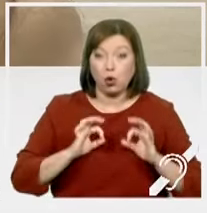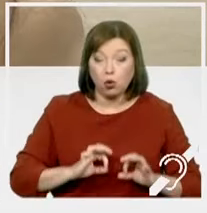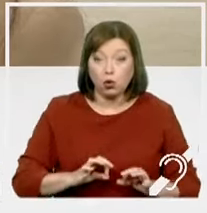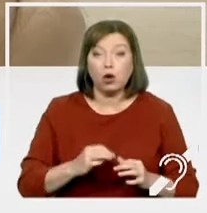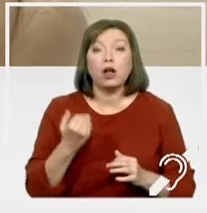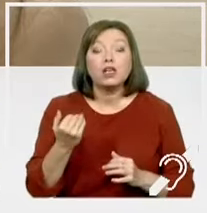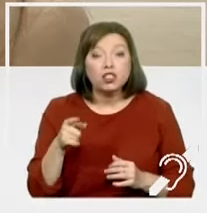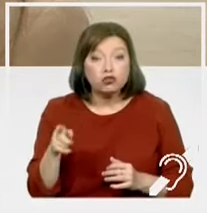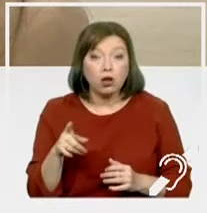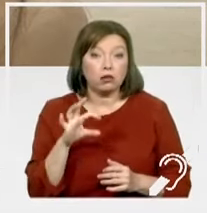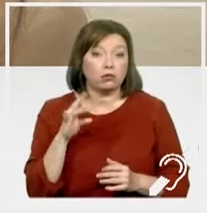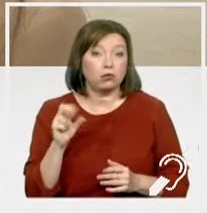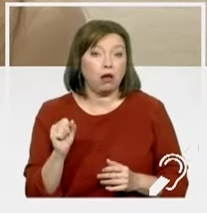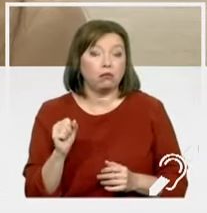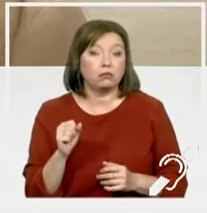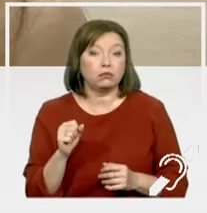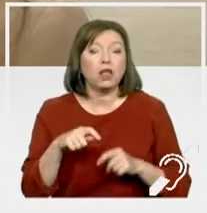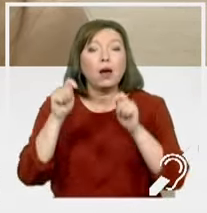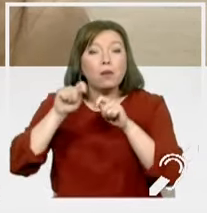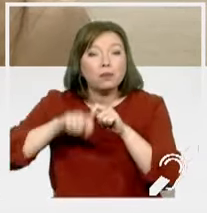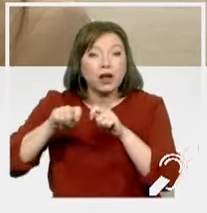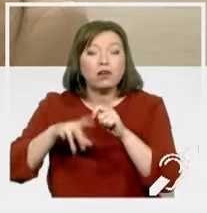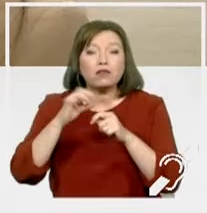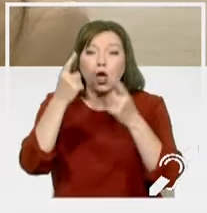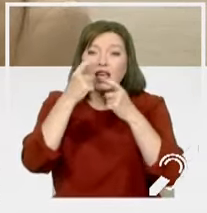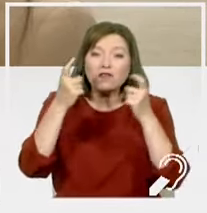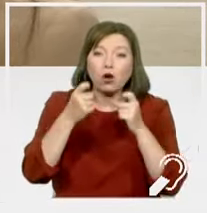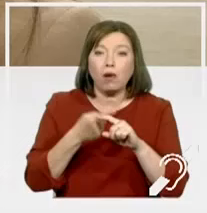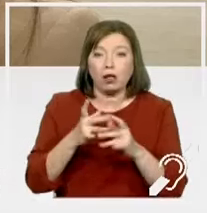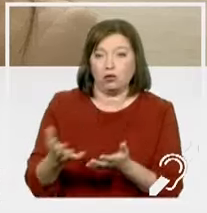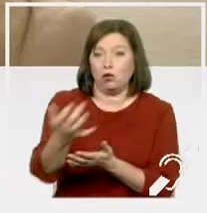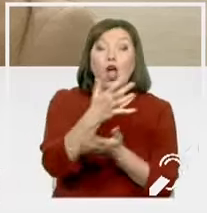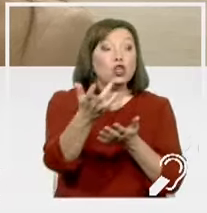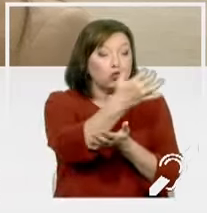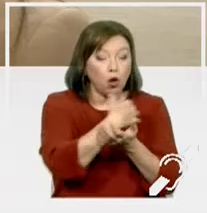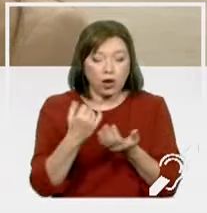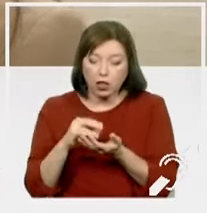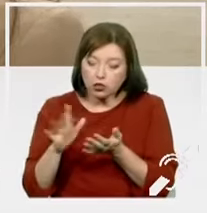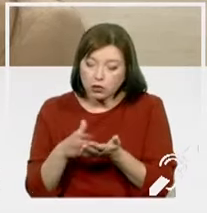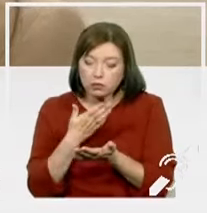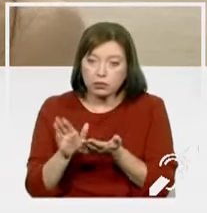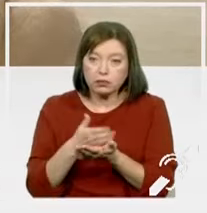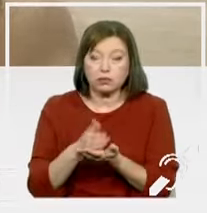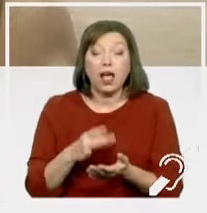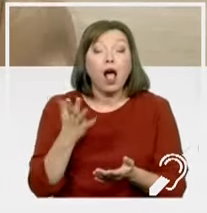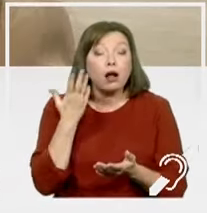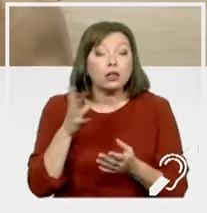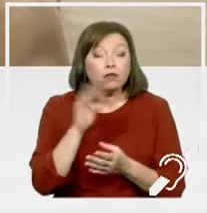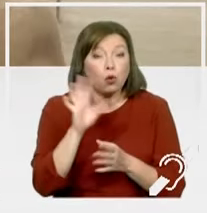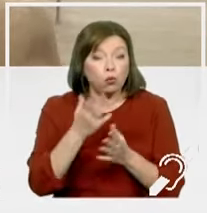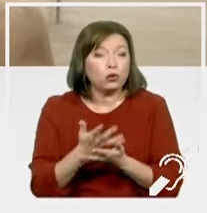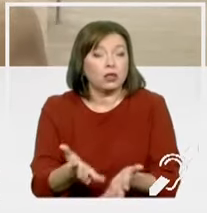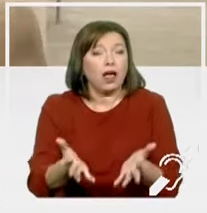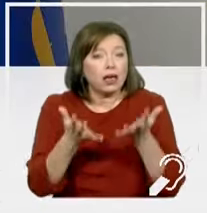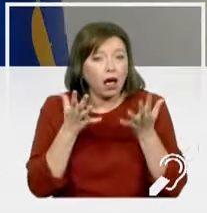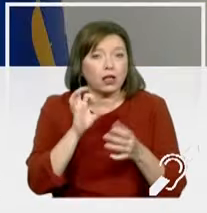este la etapa de verificare a tuturor informațiilor colectate. Probabil că după ce vor avea un tablou clar a tuturor informațiilor colectate